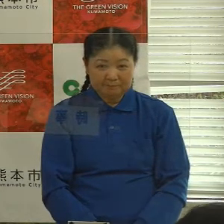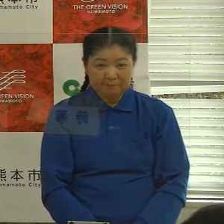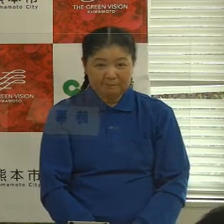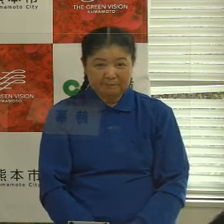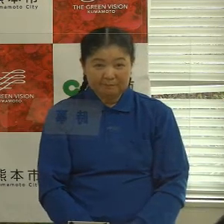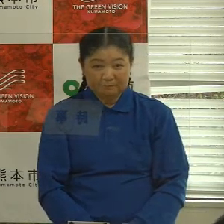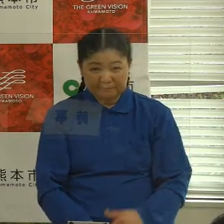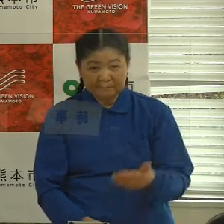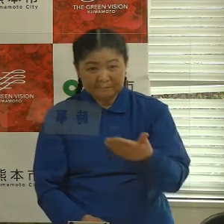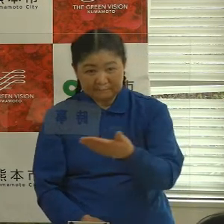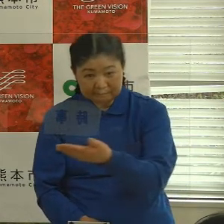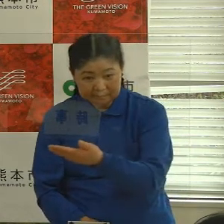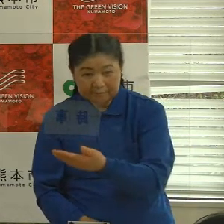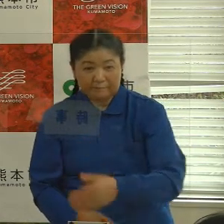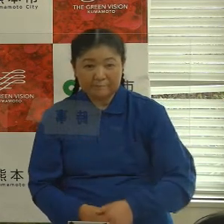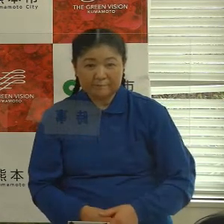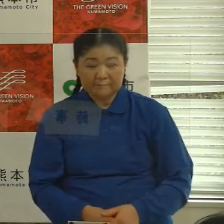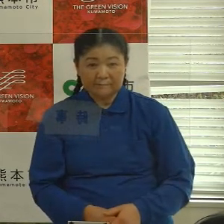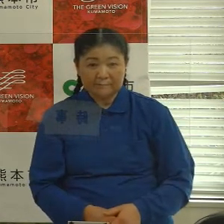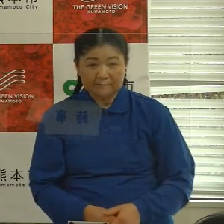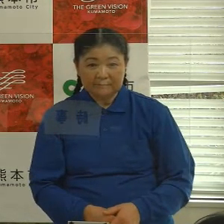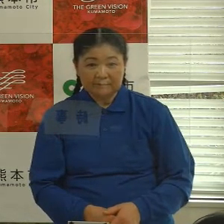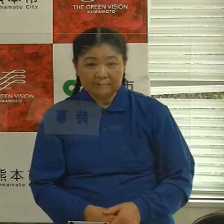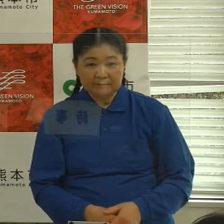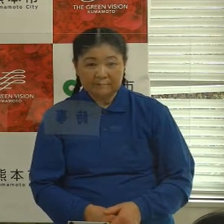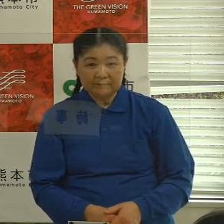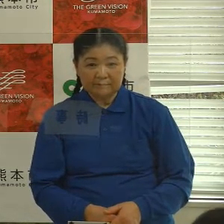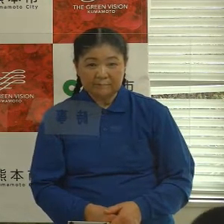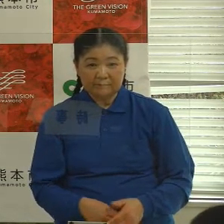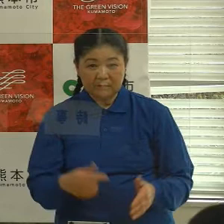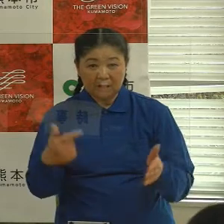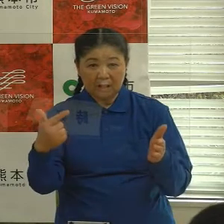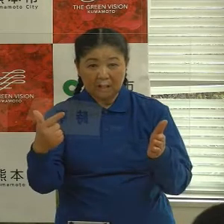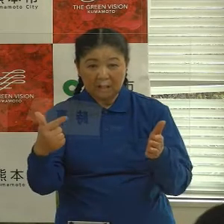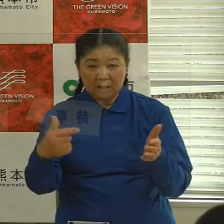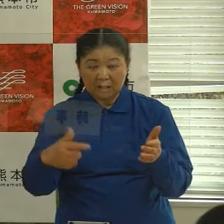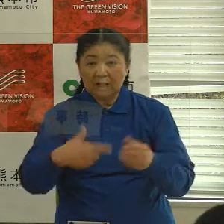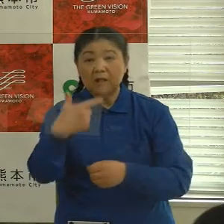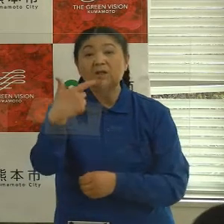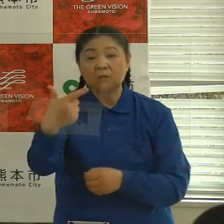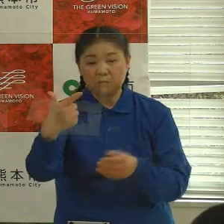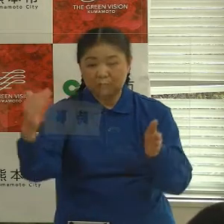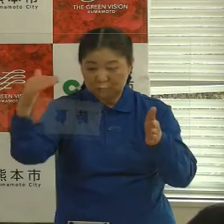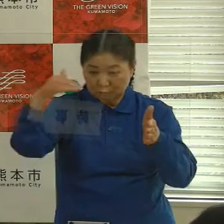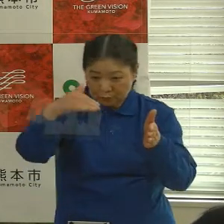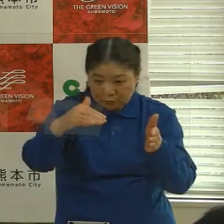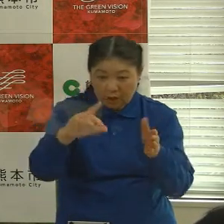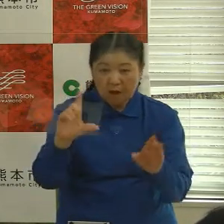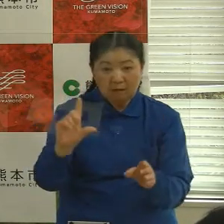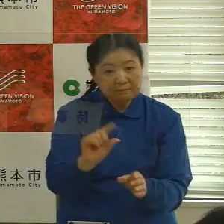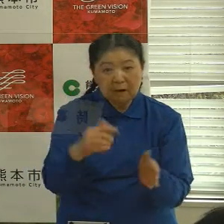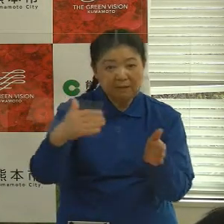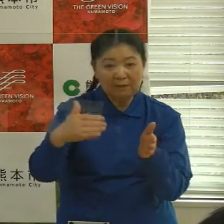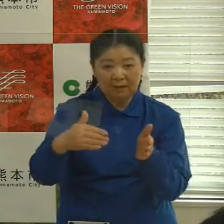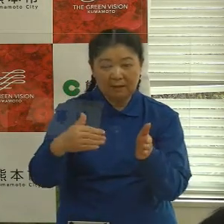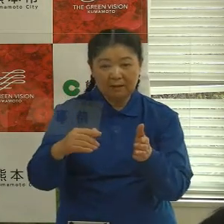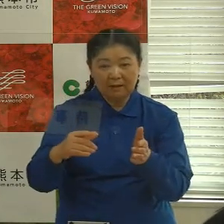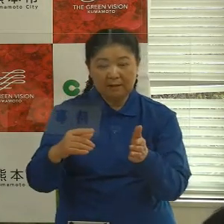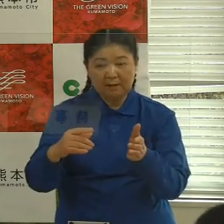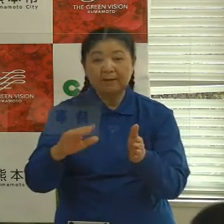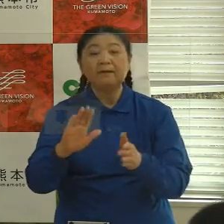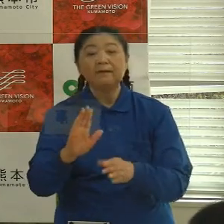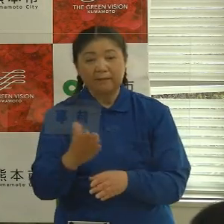見てもお伺いいたします。今の関連で第6波がまだちょっと収束しきっていないと、ちょっと皆さんにはこの